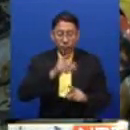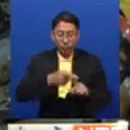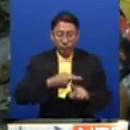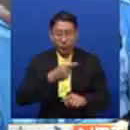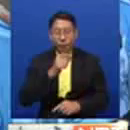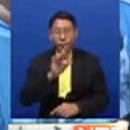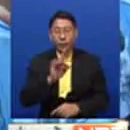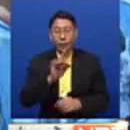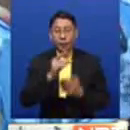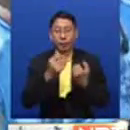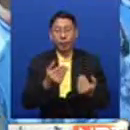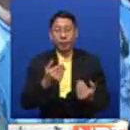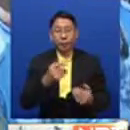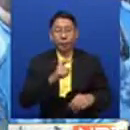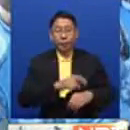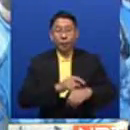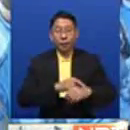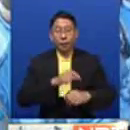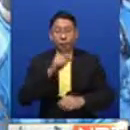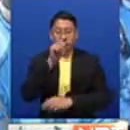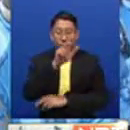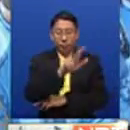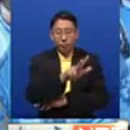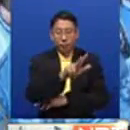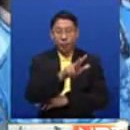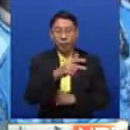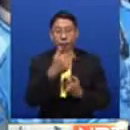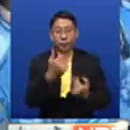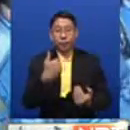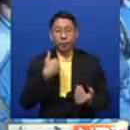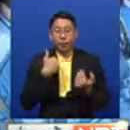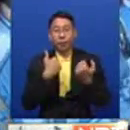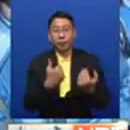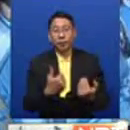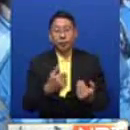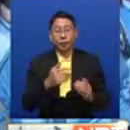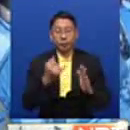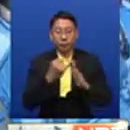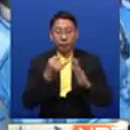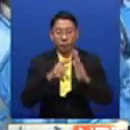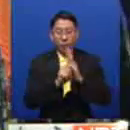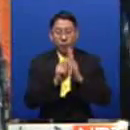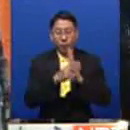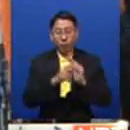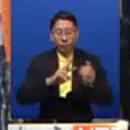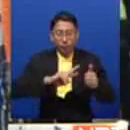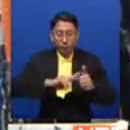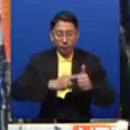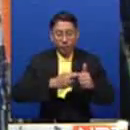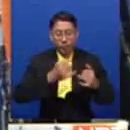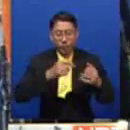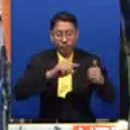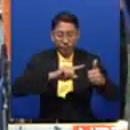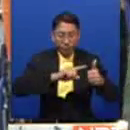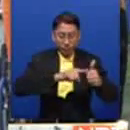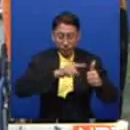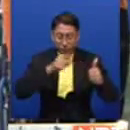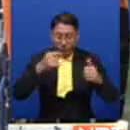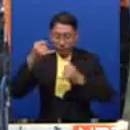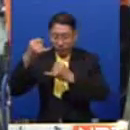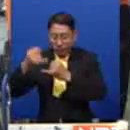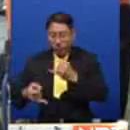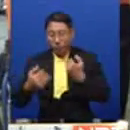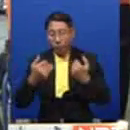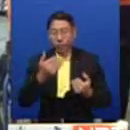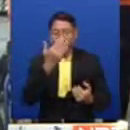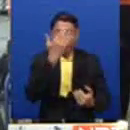าคมนี้เวลา15นาฬิกาโดยจังหวัดปทุมธานีกำหนดจุดเริ่มต้นและสิ้นสุดที่ศาลากลางจังหวัดป